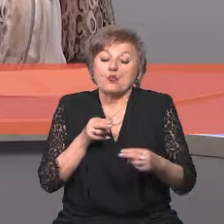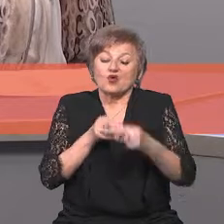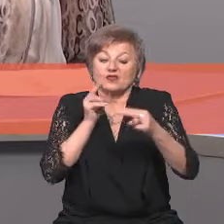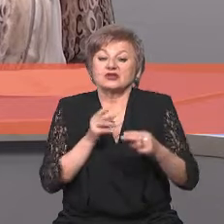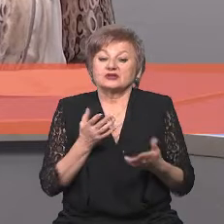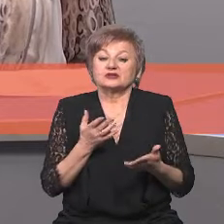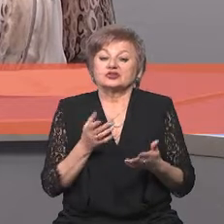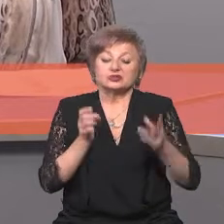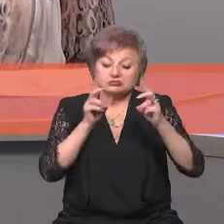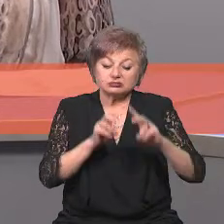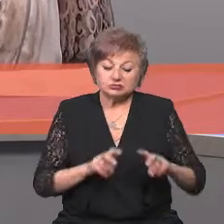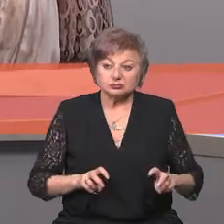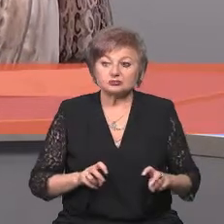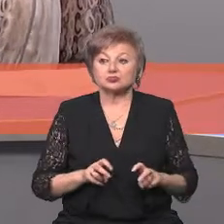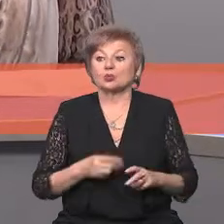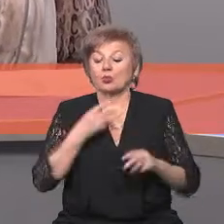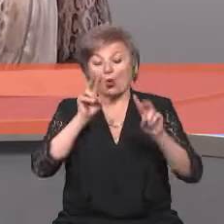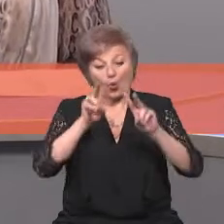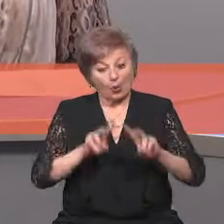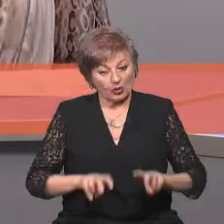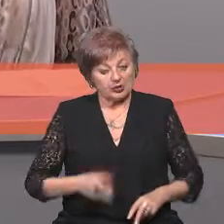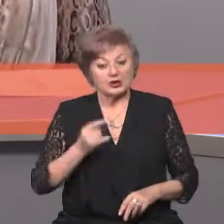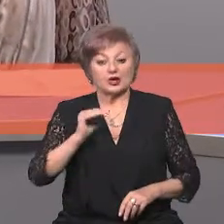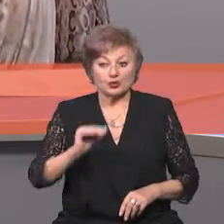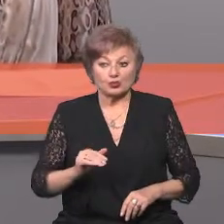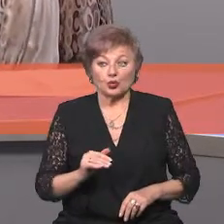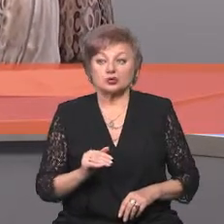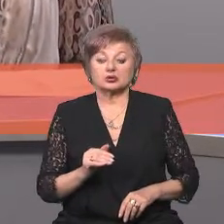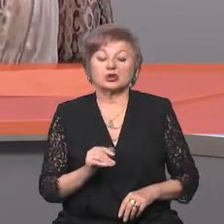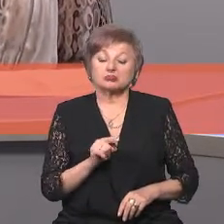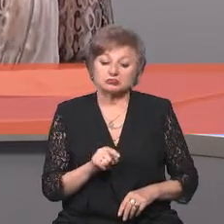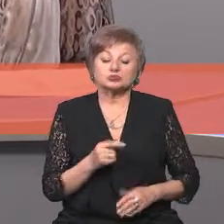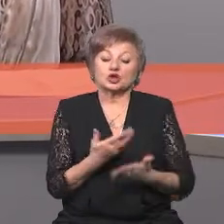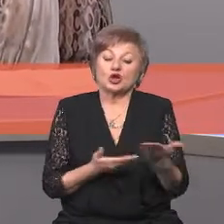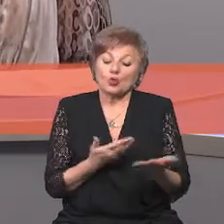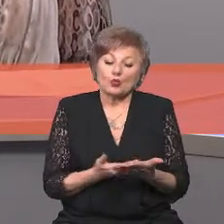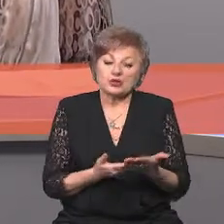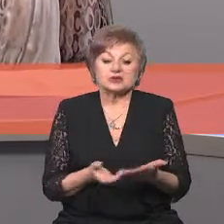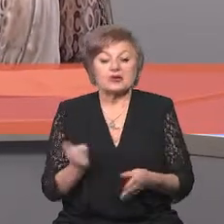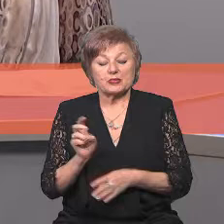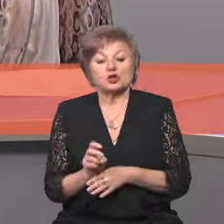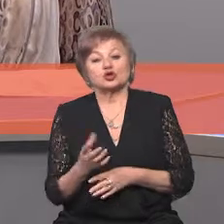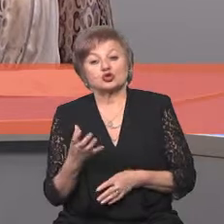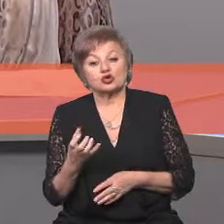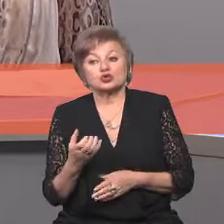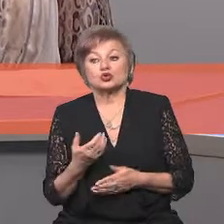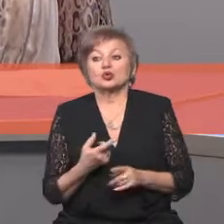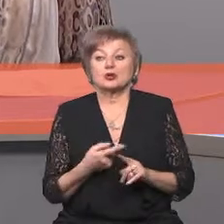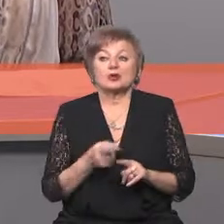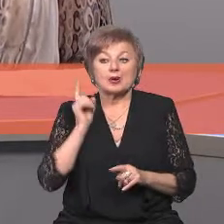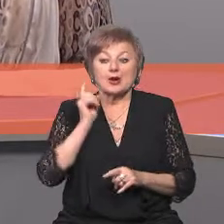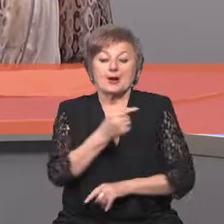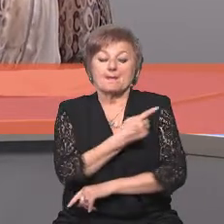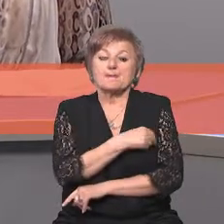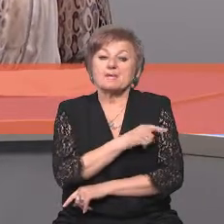З рекомендацією дитина пройшла огляд тоді, пройти ще коли, і рекомендації, які є за протоколом